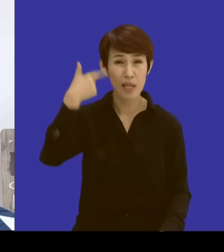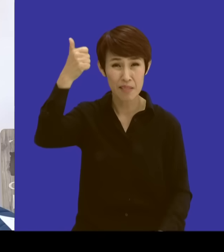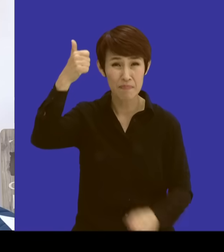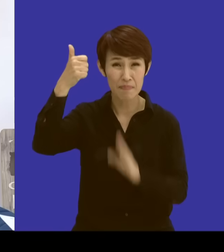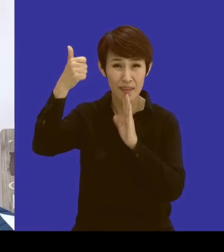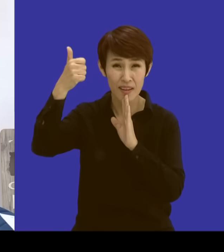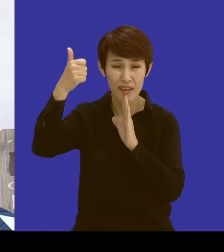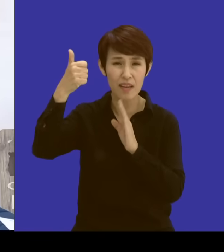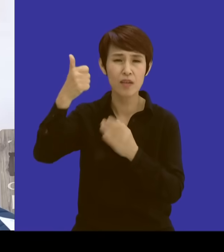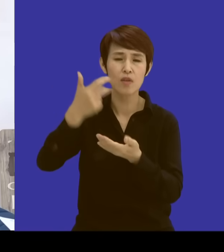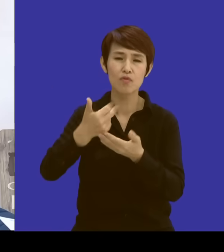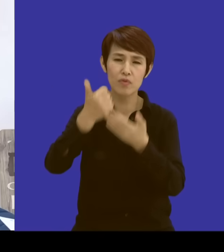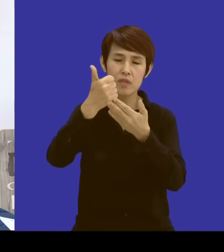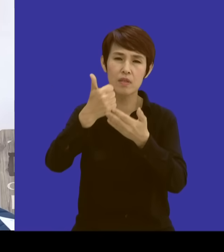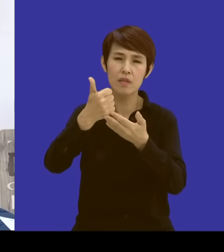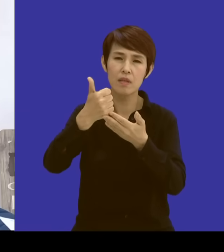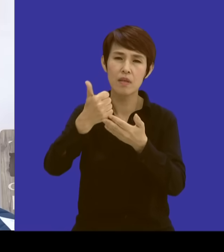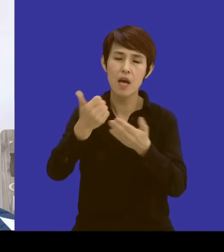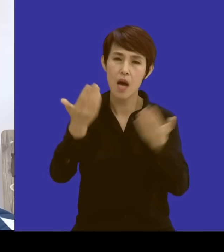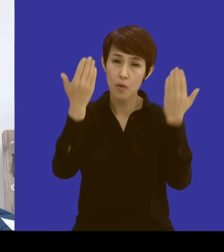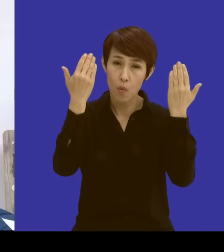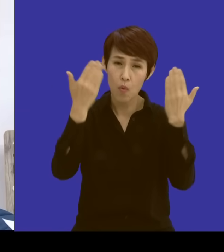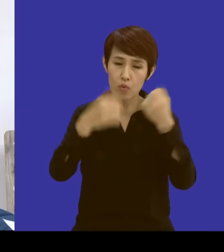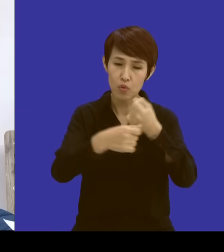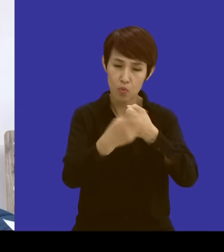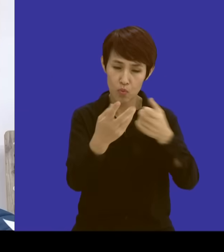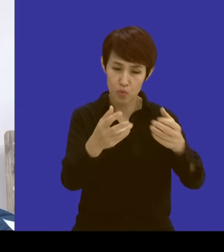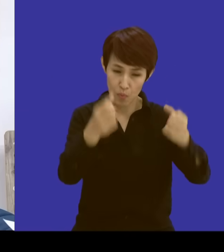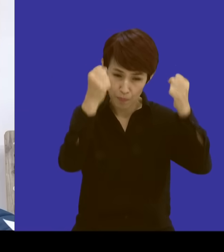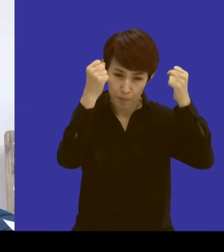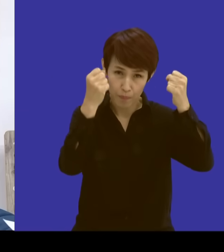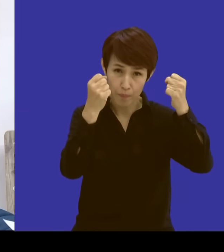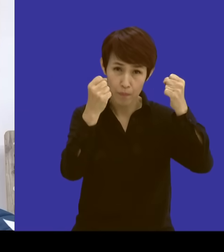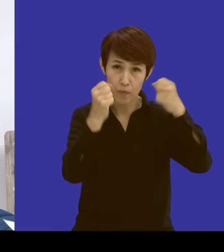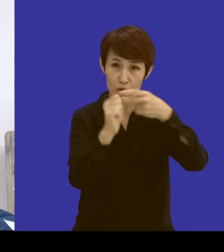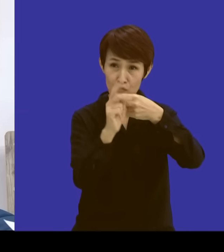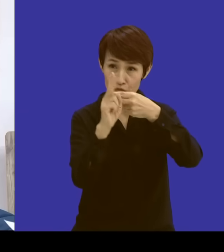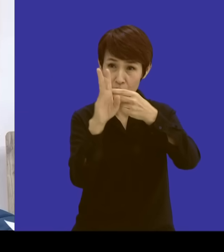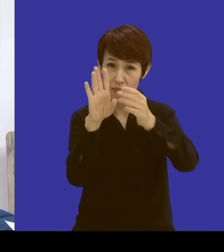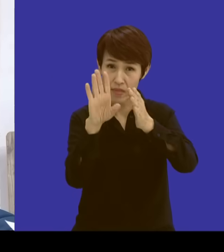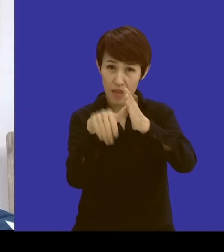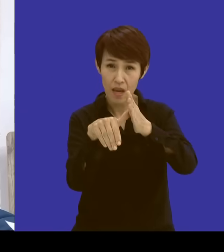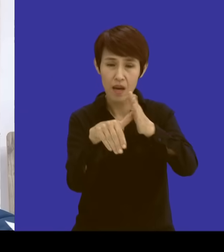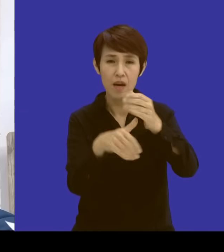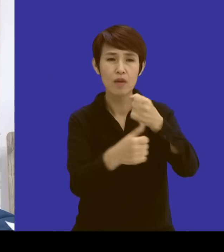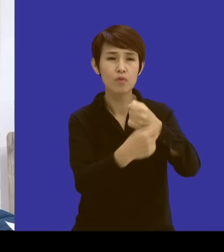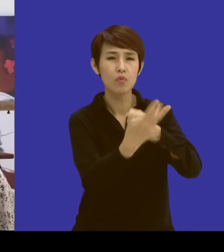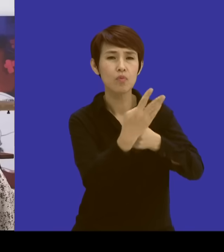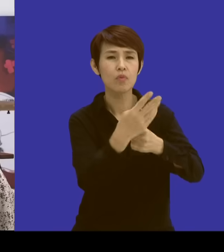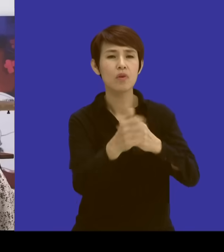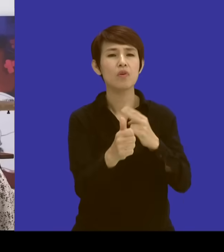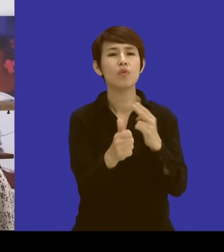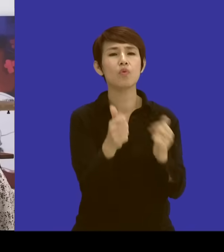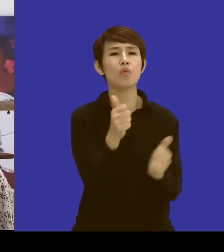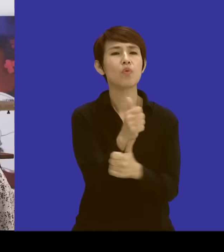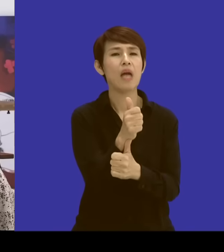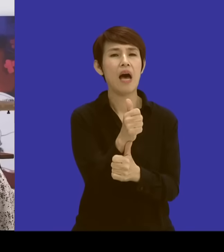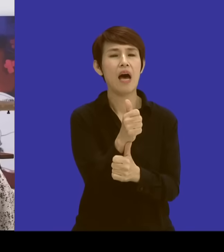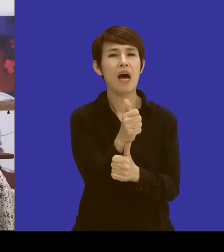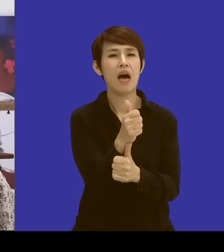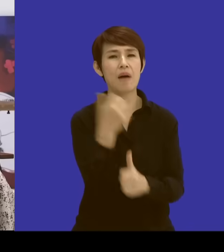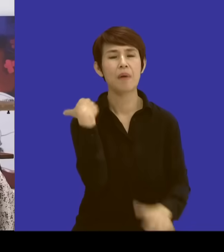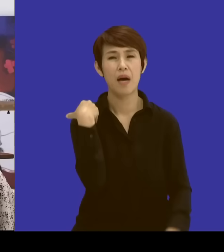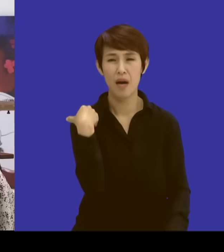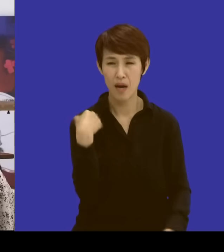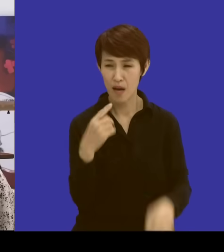했지만 주일학교 초등부를 졸업하고 바로 중등부에 됐을 때 초등부 뭐 보조교사를 하고 싶어가지고 그런 걸 하고.